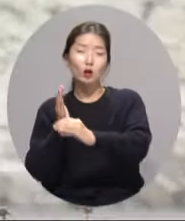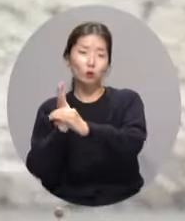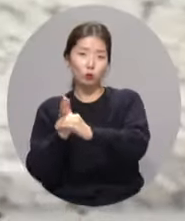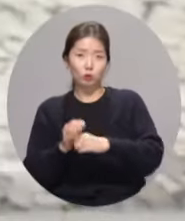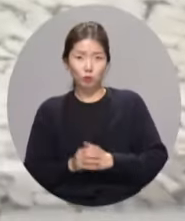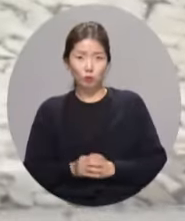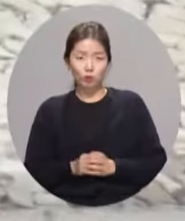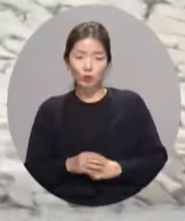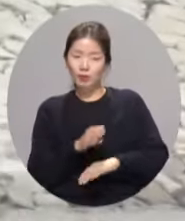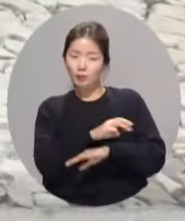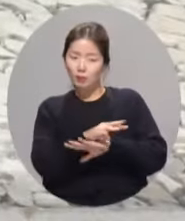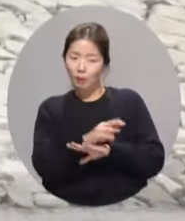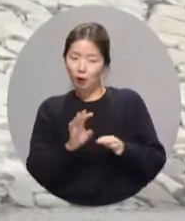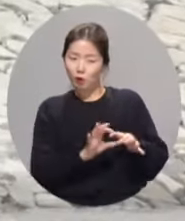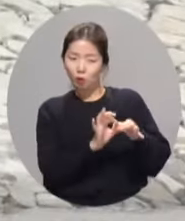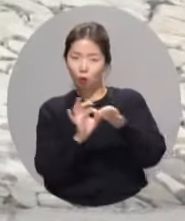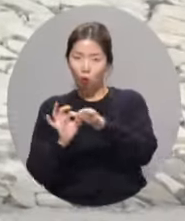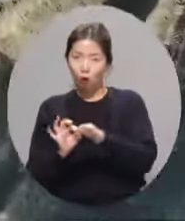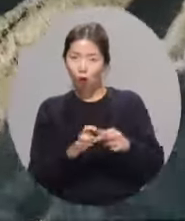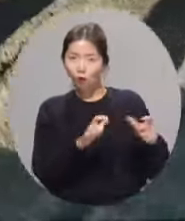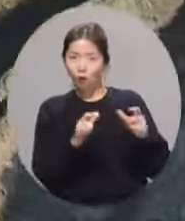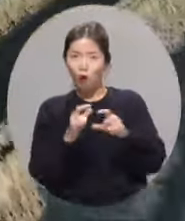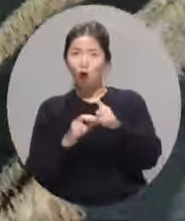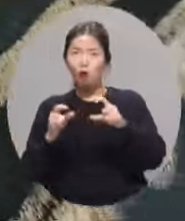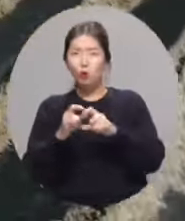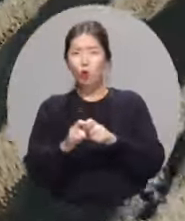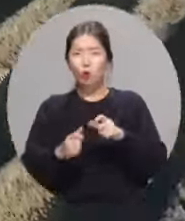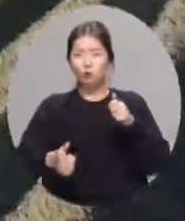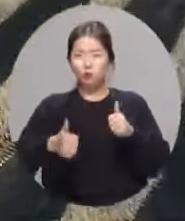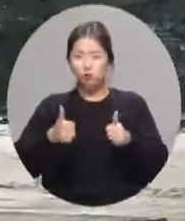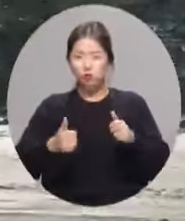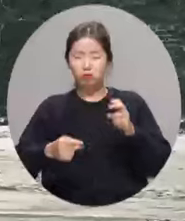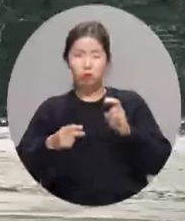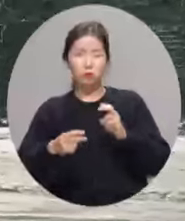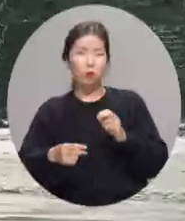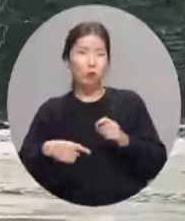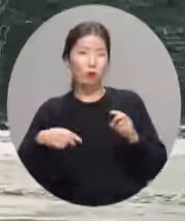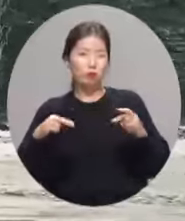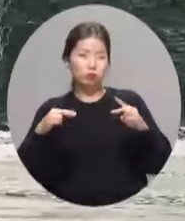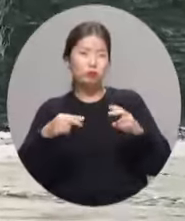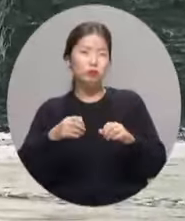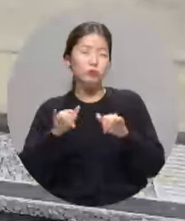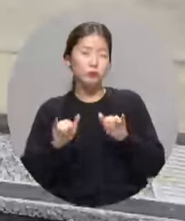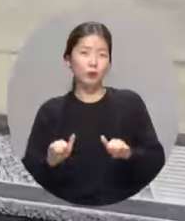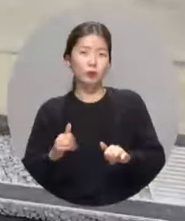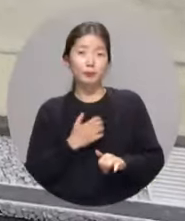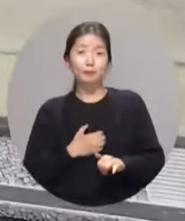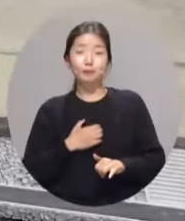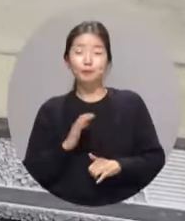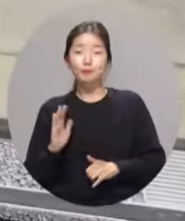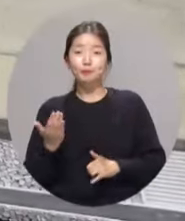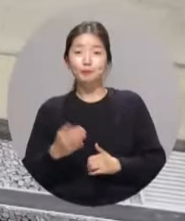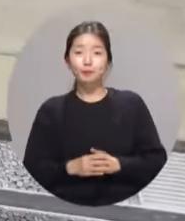나서면서 새만금 권역 지자체들의 추가 분쟁도 가시화되고 있습니다. MBC 뉴스 조수영입니다.